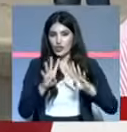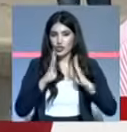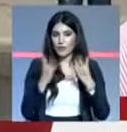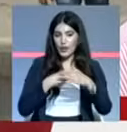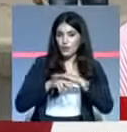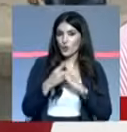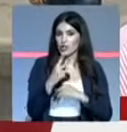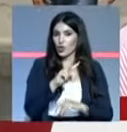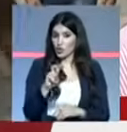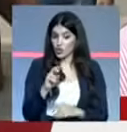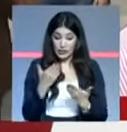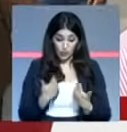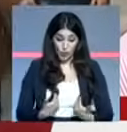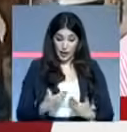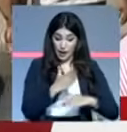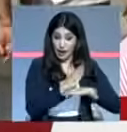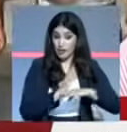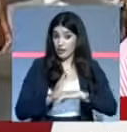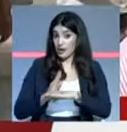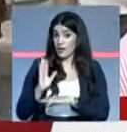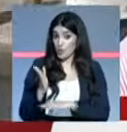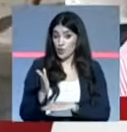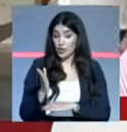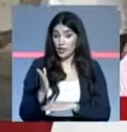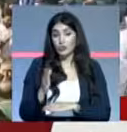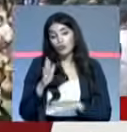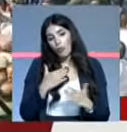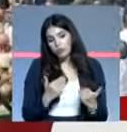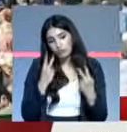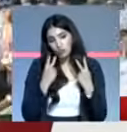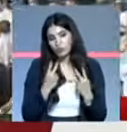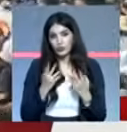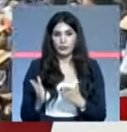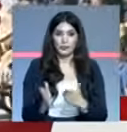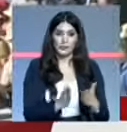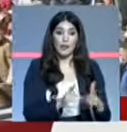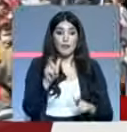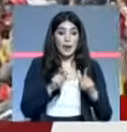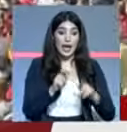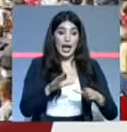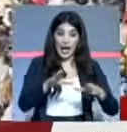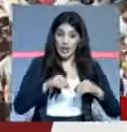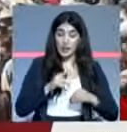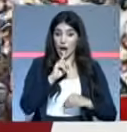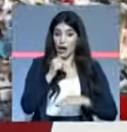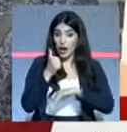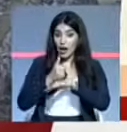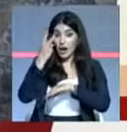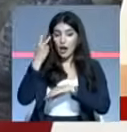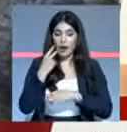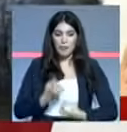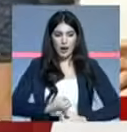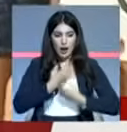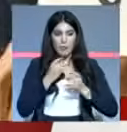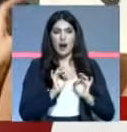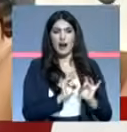2021، فنحن مستعدين لهذا وننتظر. غير أن مؤيدي قرارات رئيس الدولة اختاروا التعبير عن